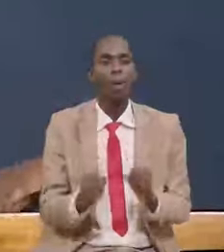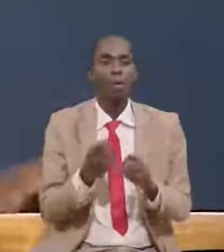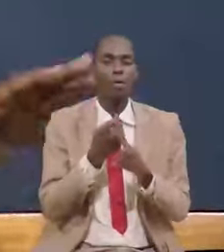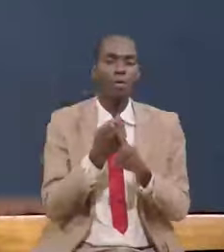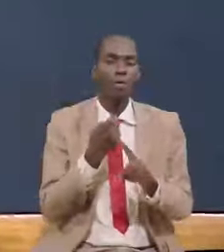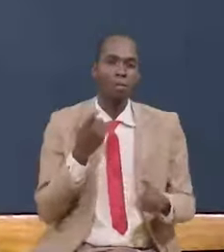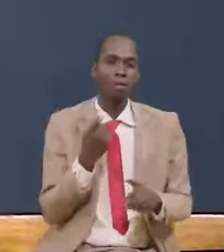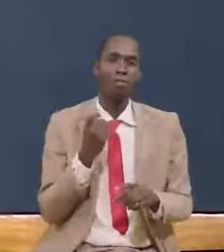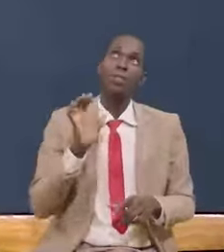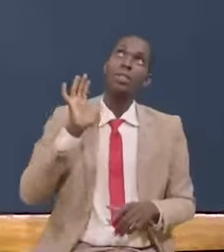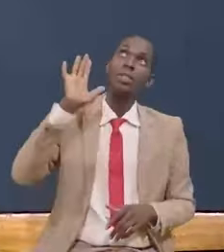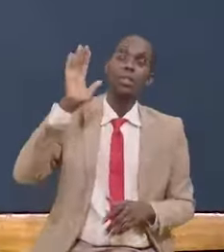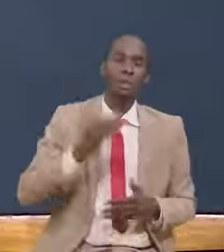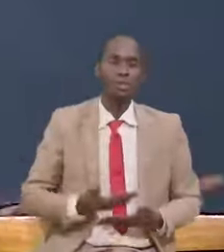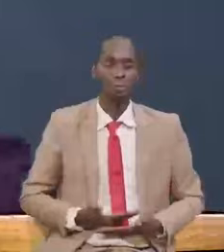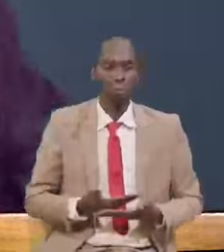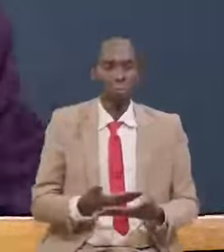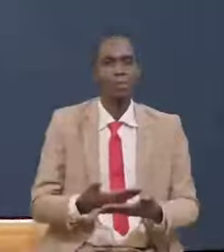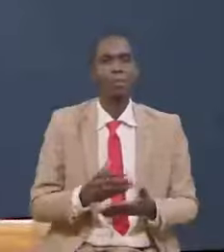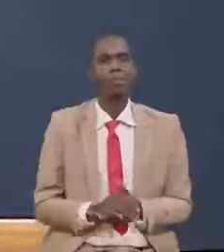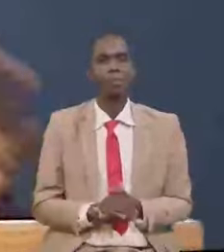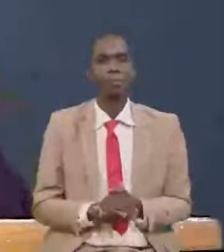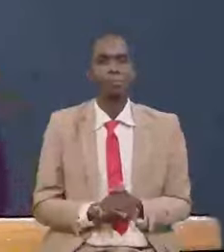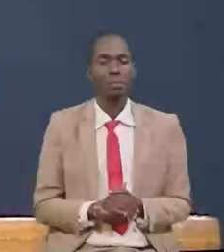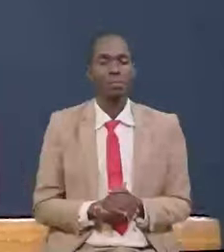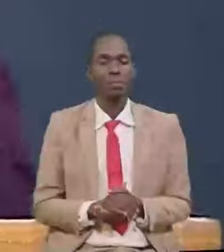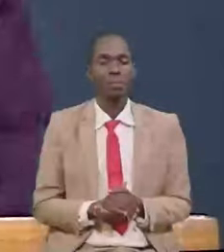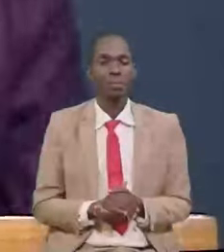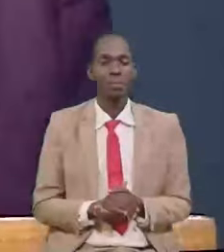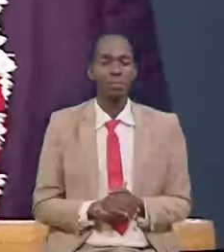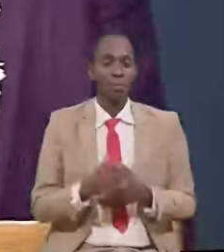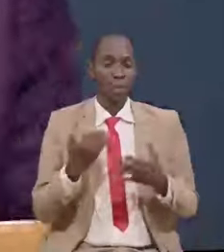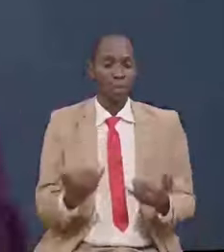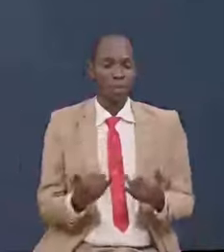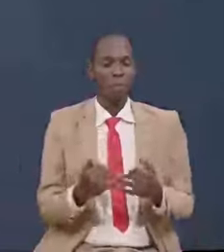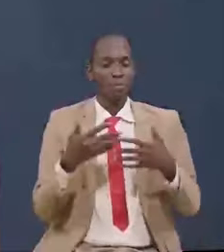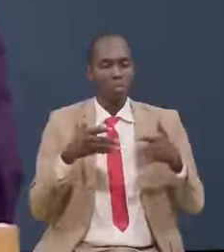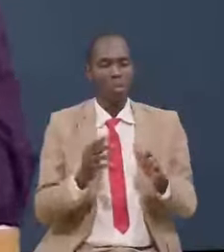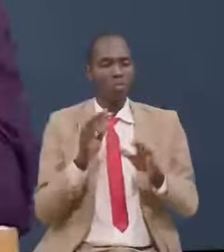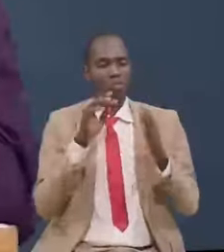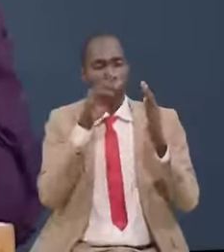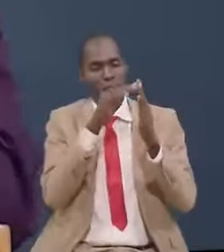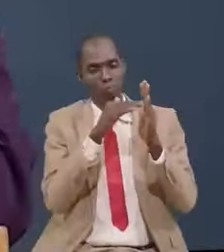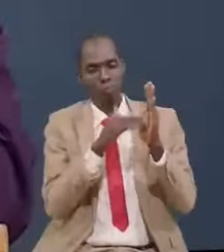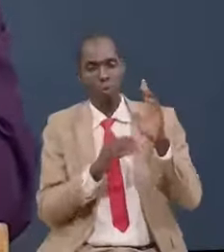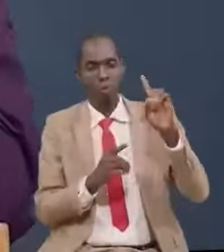La puissance émanant de sa naissance. Voyons les éléments l'un après l'autre.